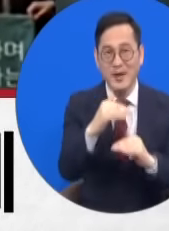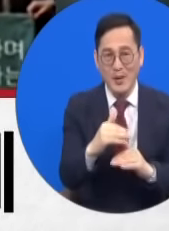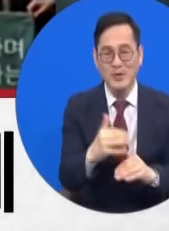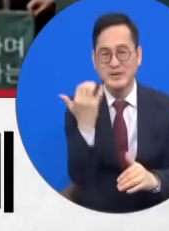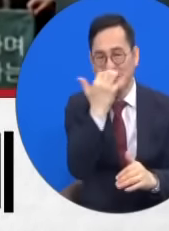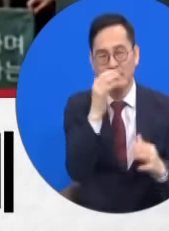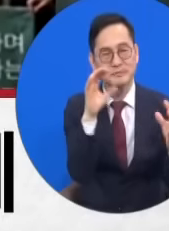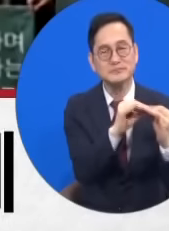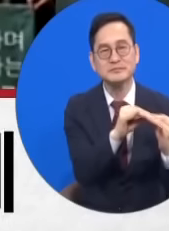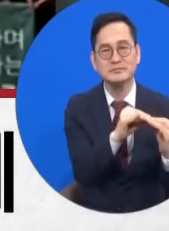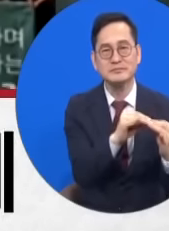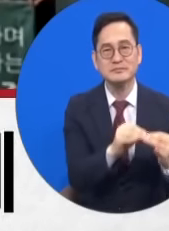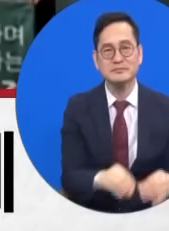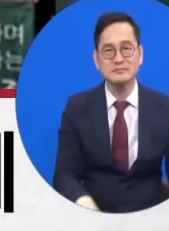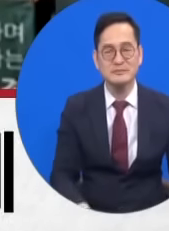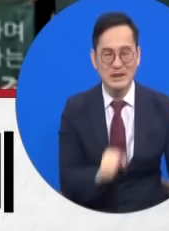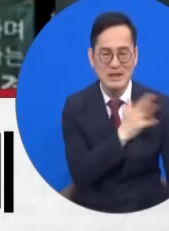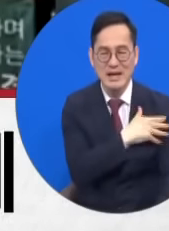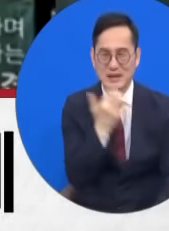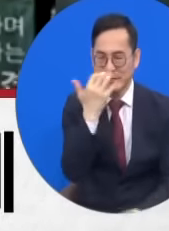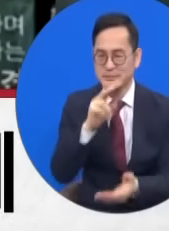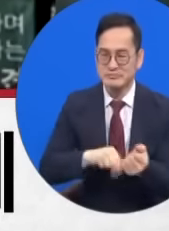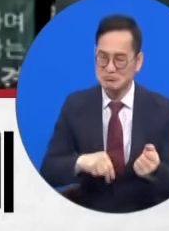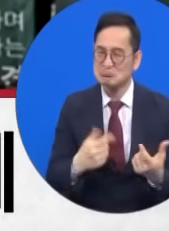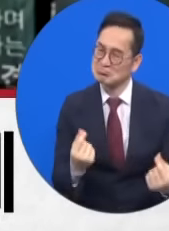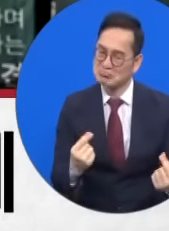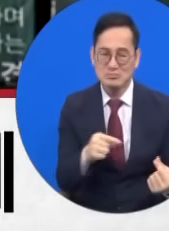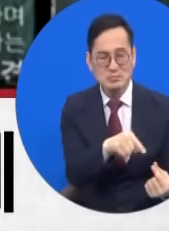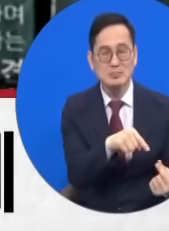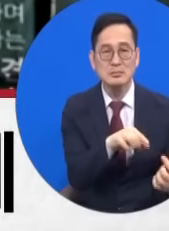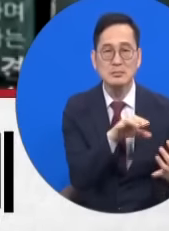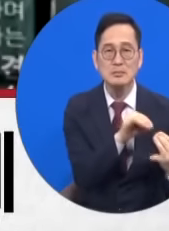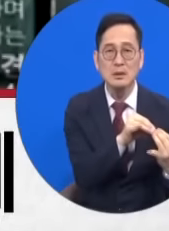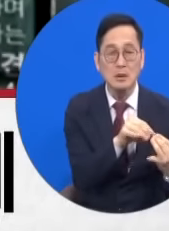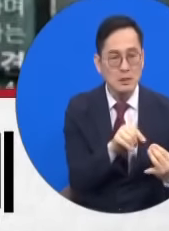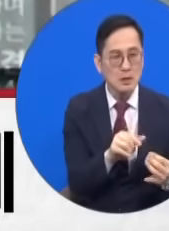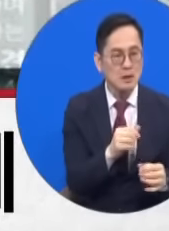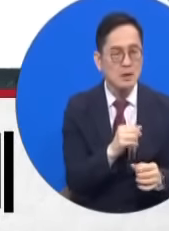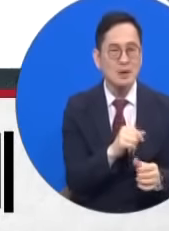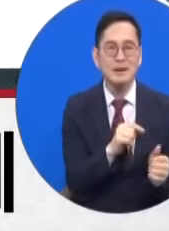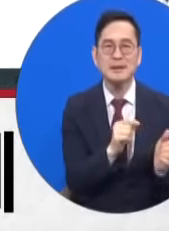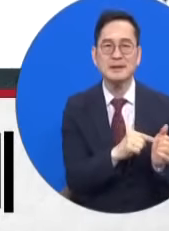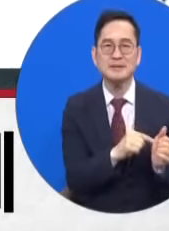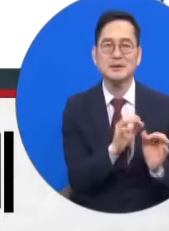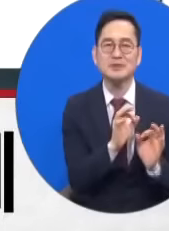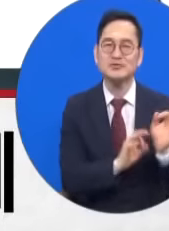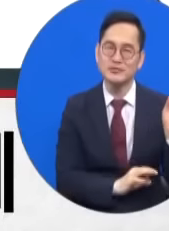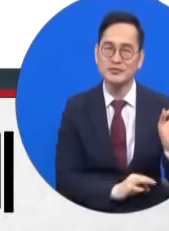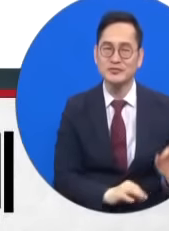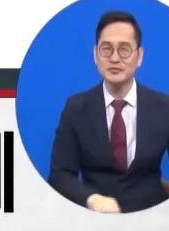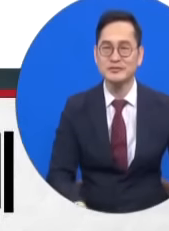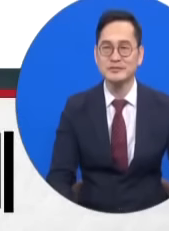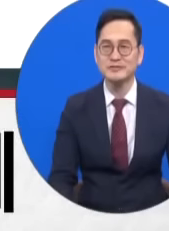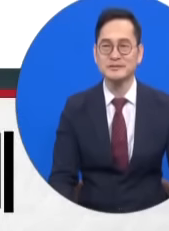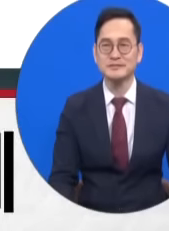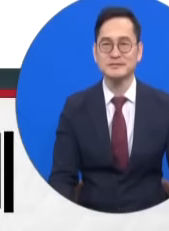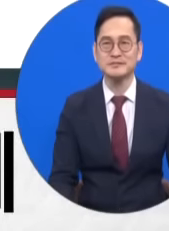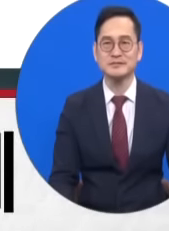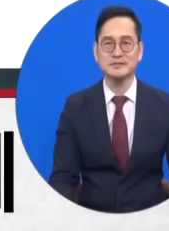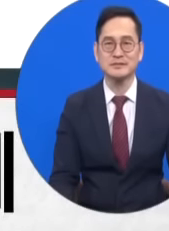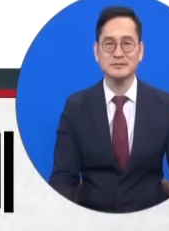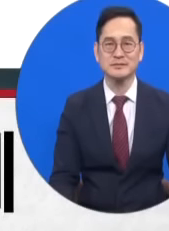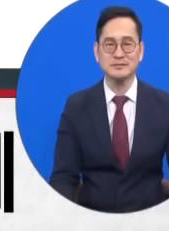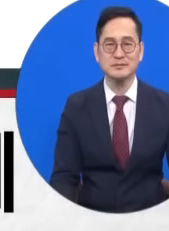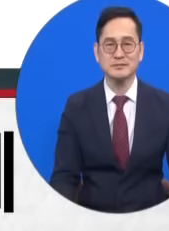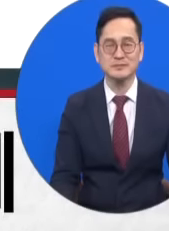이제까지 굉장히 침묵을 지켜왔었잖아요. 이제까지 그 많은 논란이 있는데도 한 열흘 가까이 그랬다가 내놓은 것이 아